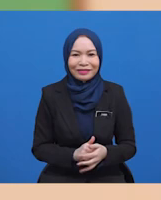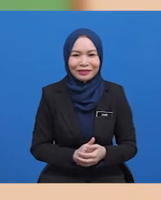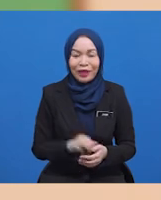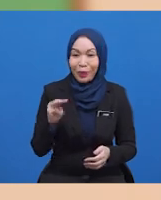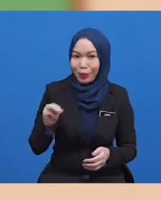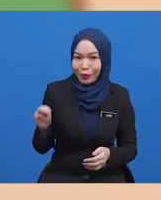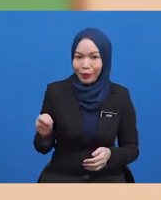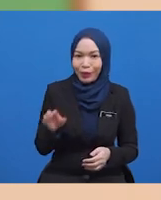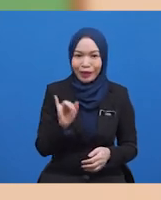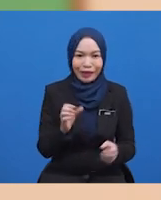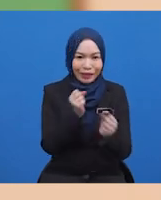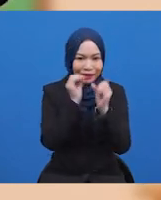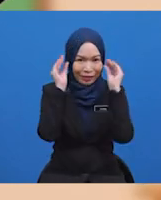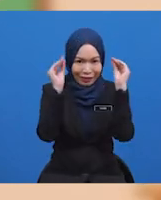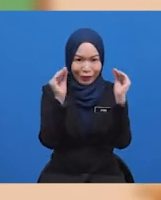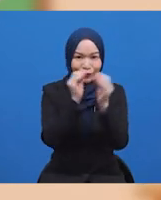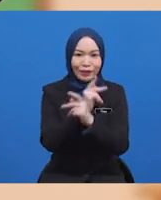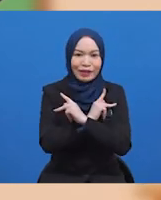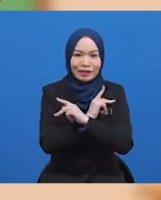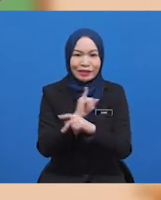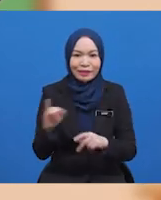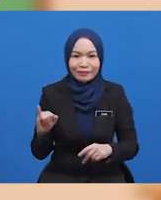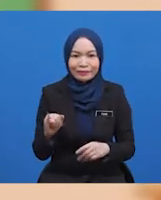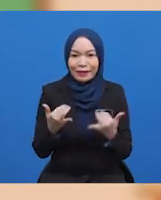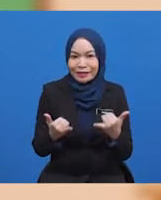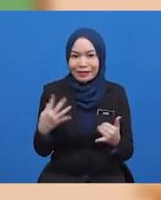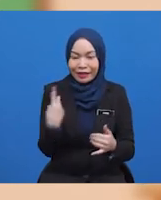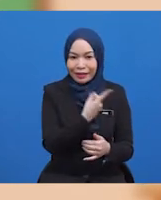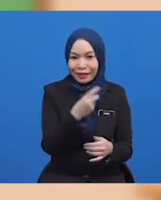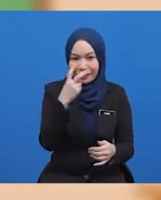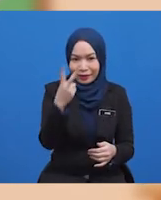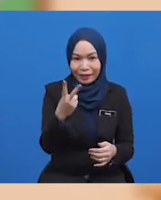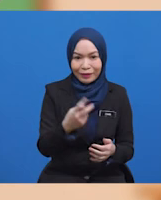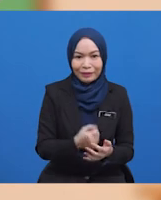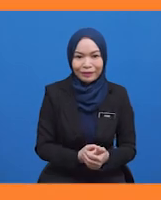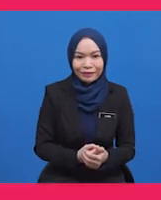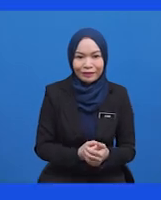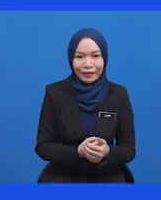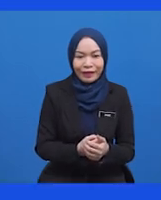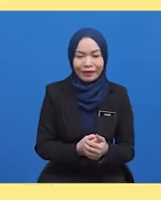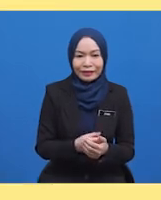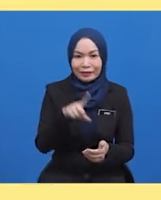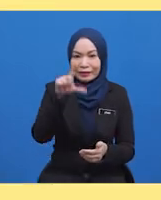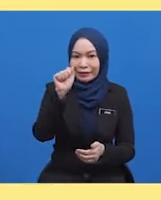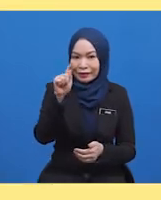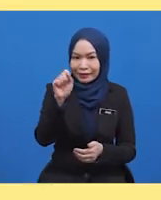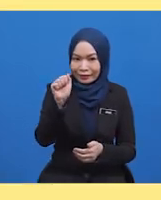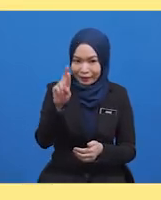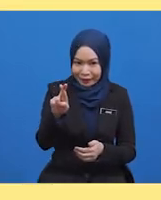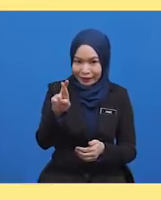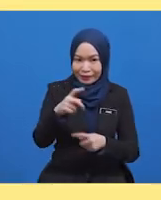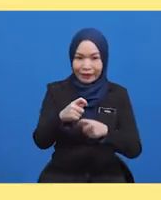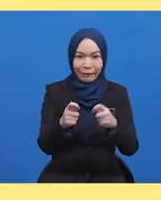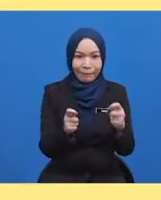murid-murid yang chegou kasihi sekarang kita lihat pula latar dalam cerpen ini Lata